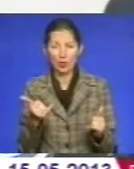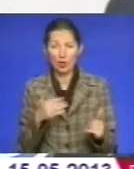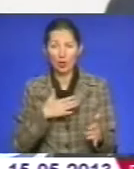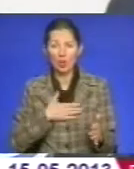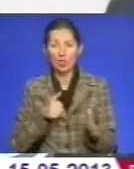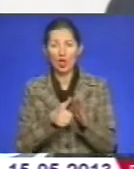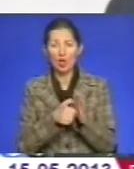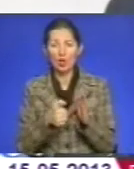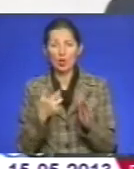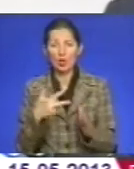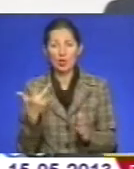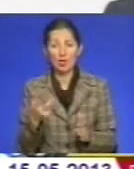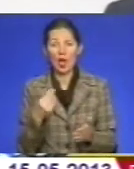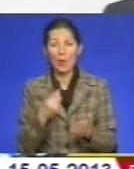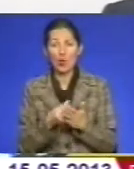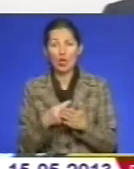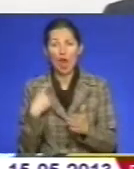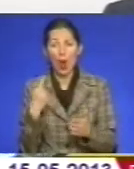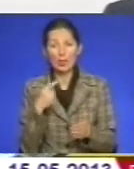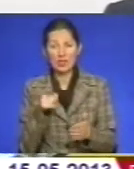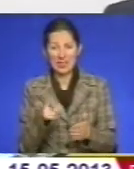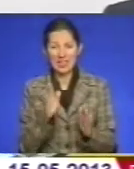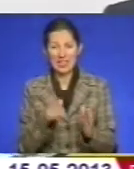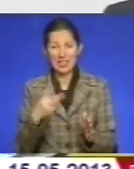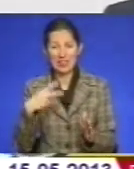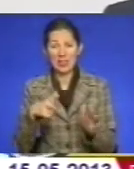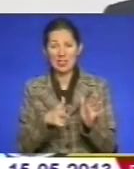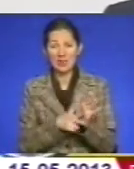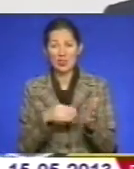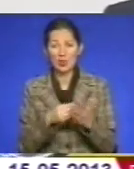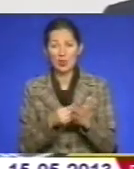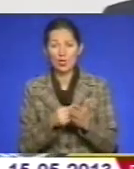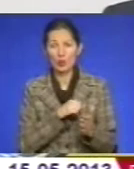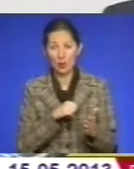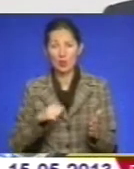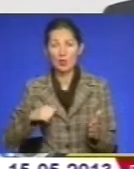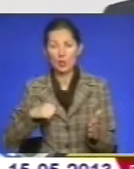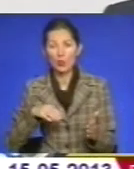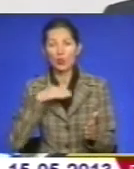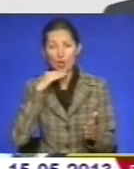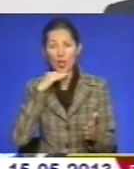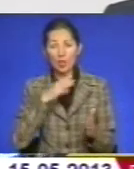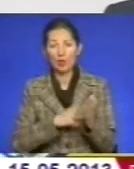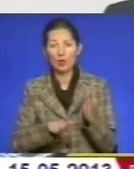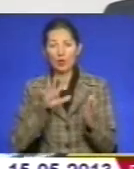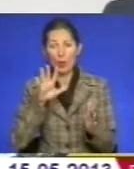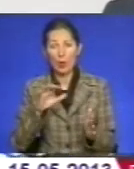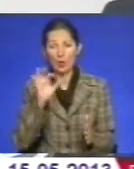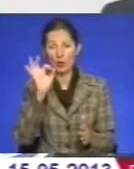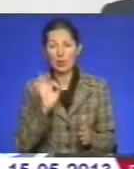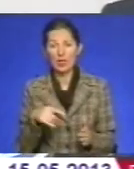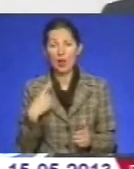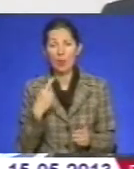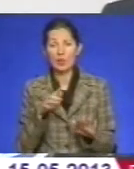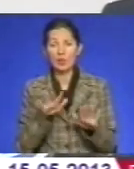633 бюджети в області, із них тільки 28 бюджетів самодостатні. Тобто на 95% область